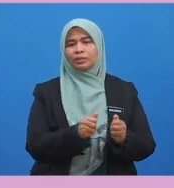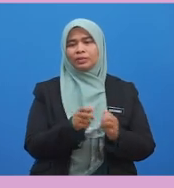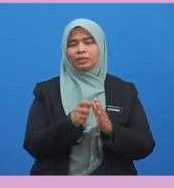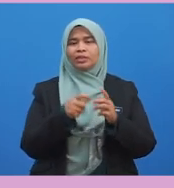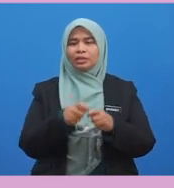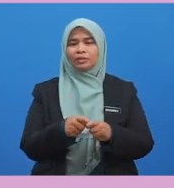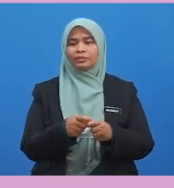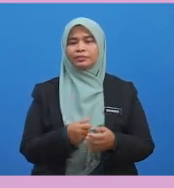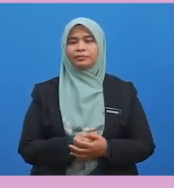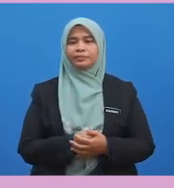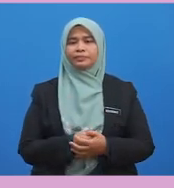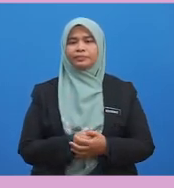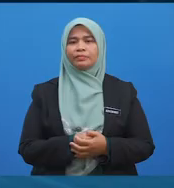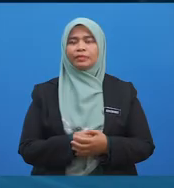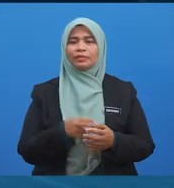tertentu.